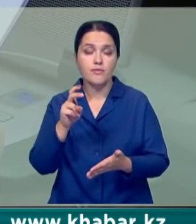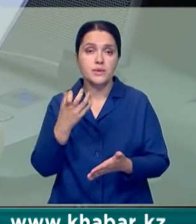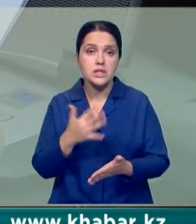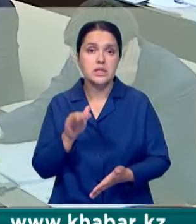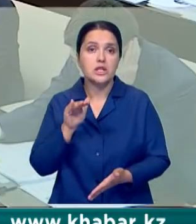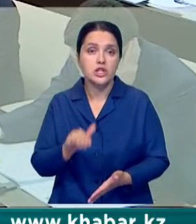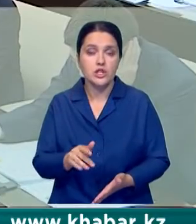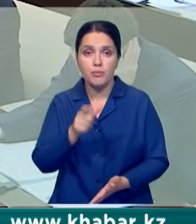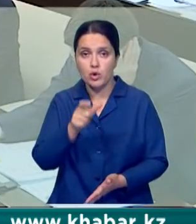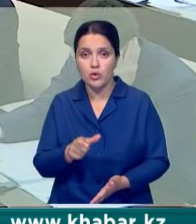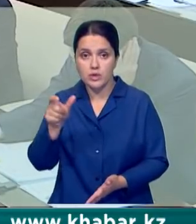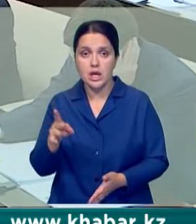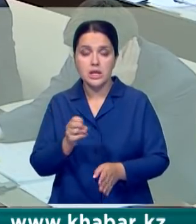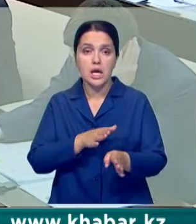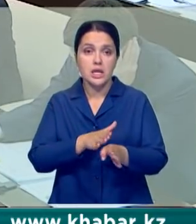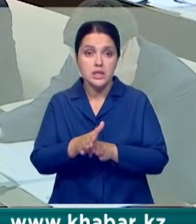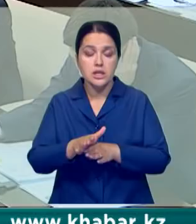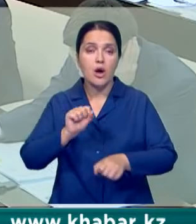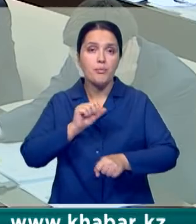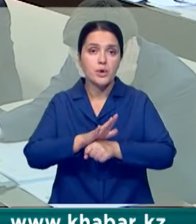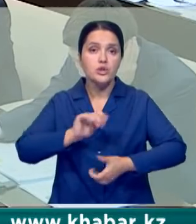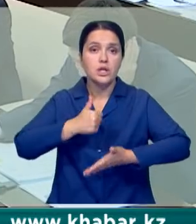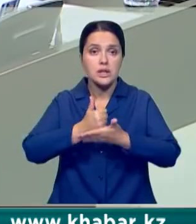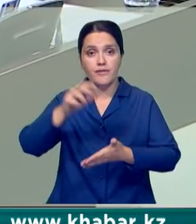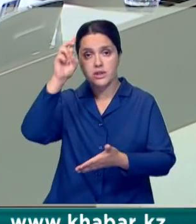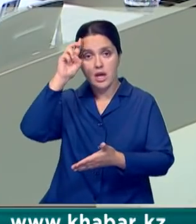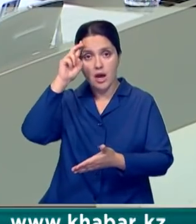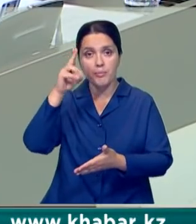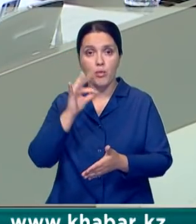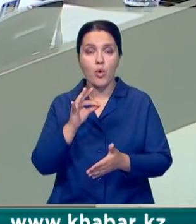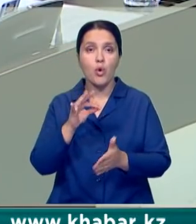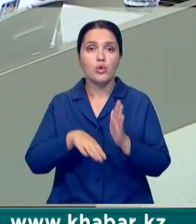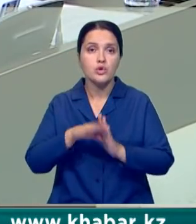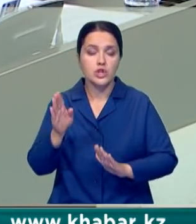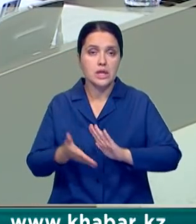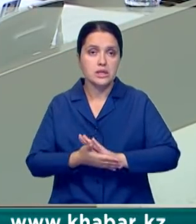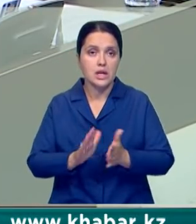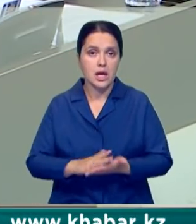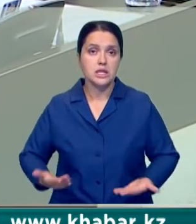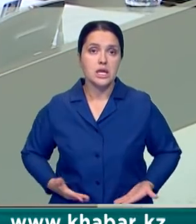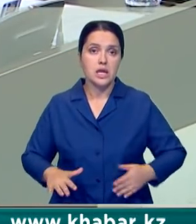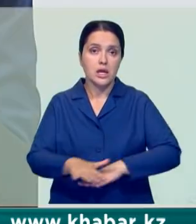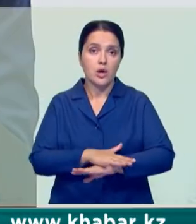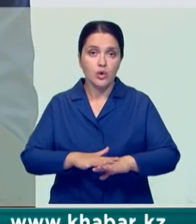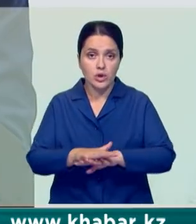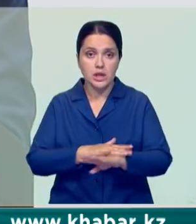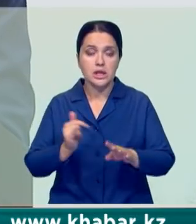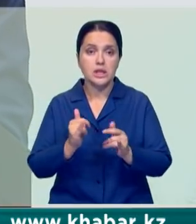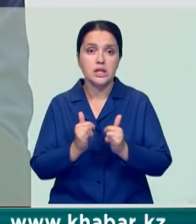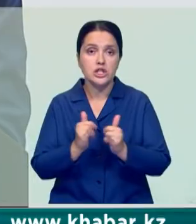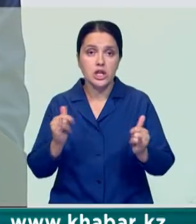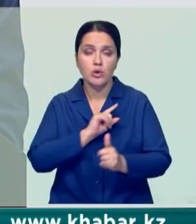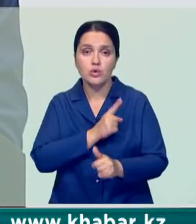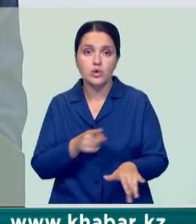250 тысячам заемщиков на реализацию поручения главы государства по повышению благосостояния народа казахстана в том